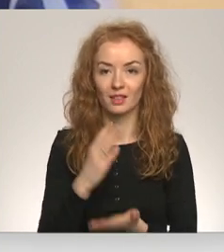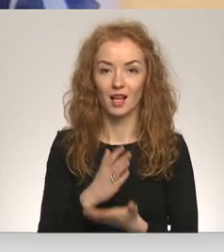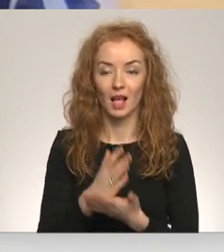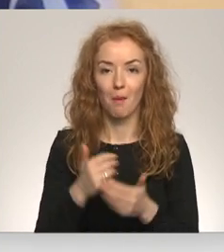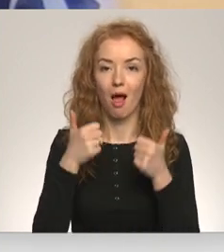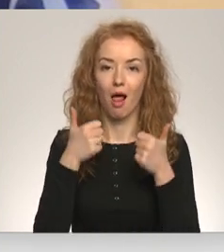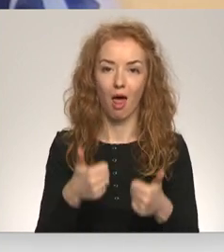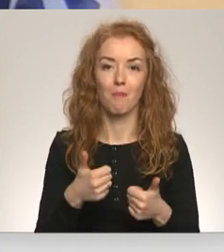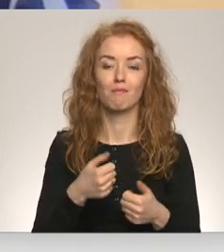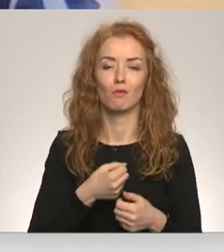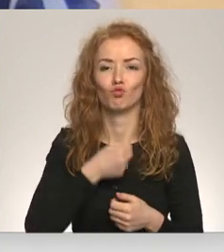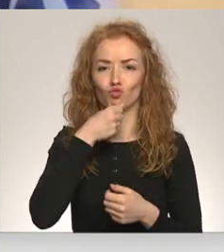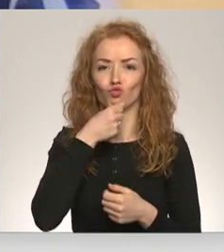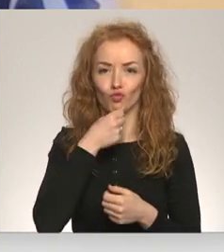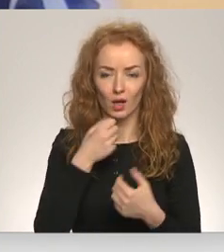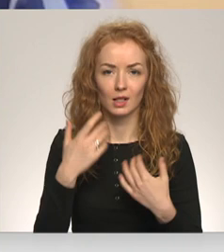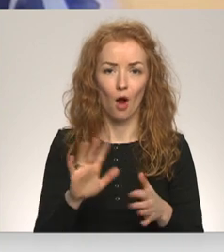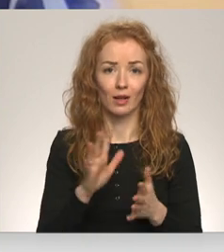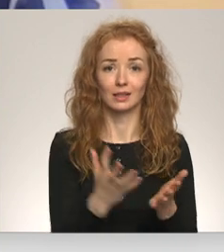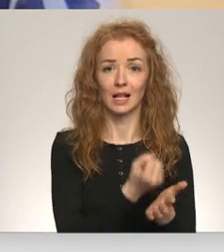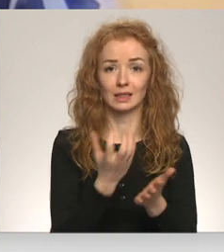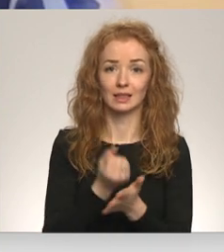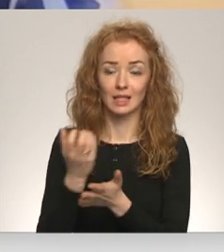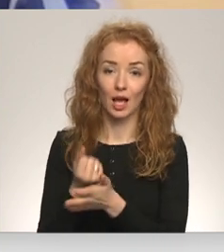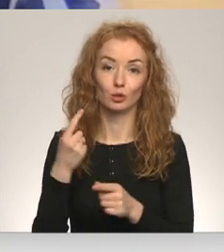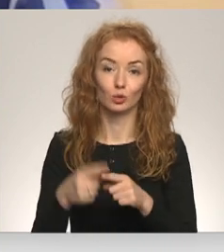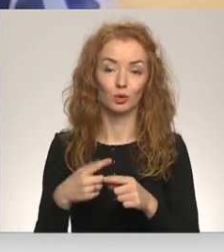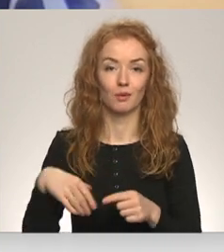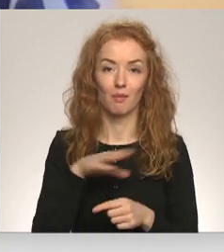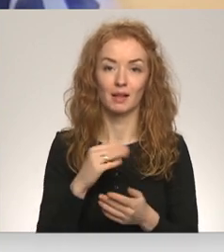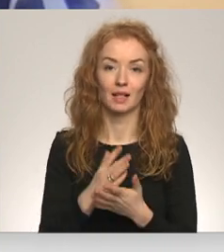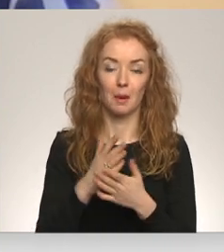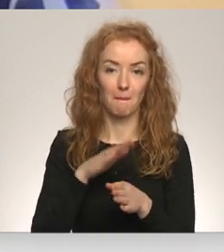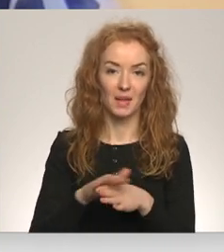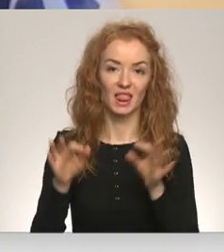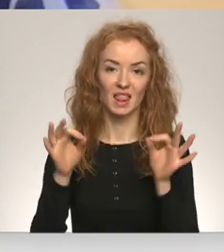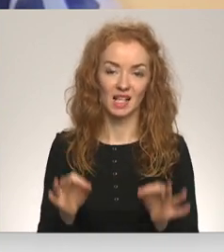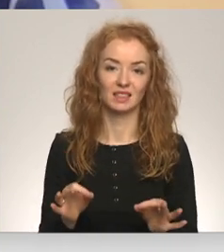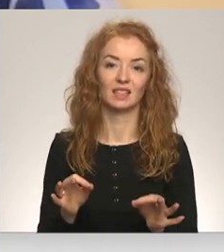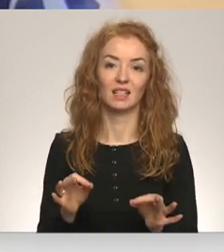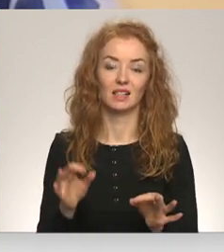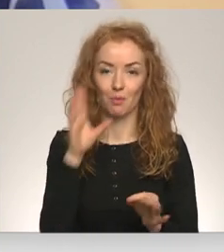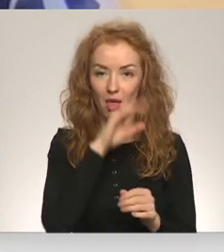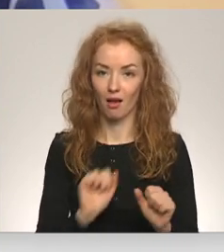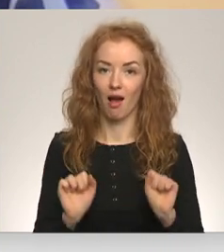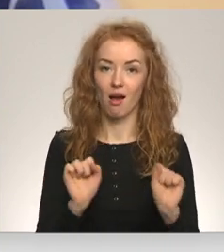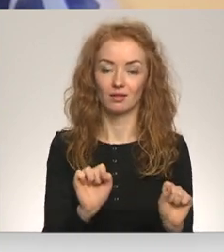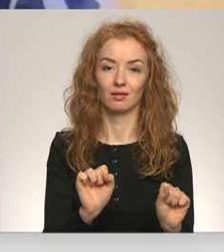labā brieduma stadijā, kur ir daudz kas sasniegts un esam pilntiesīgi spējīgi aizstāvēt